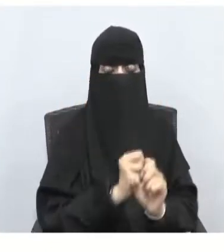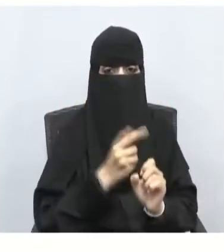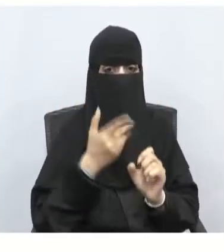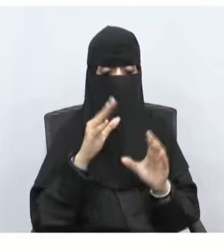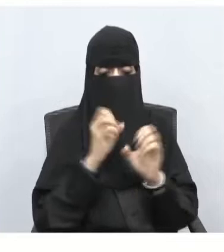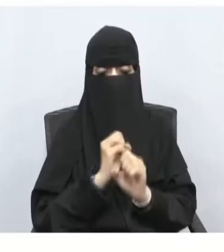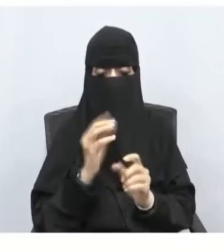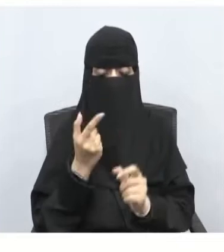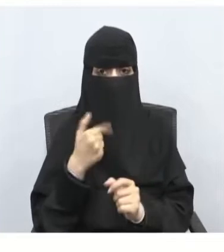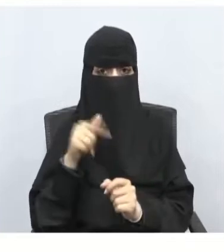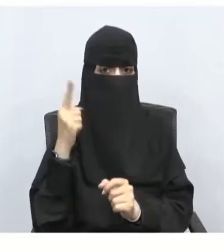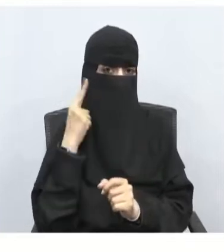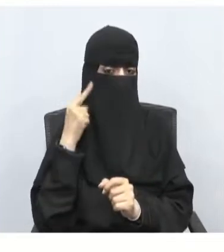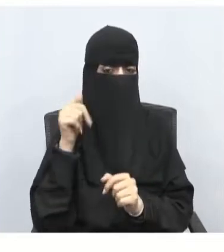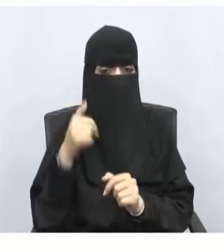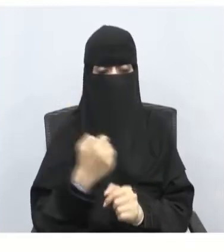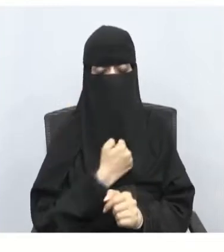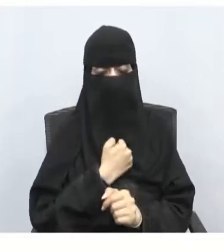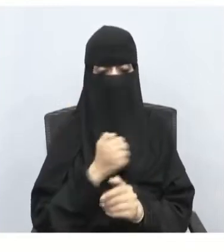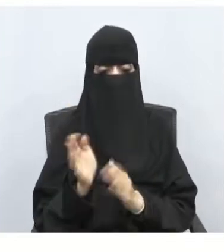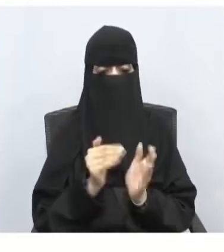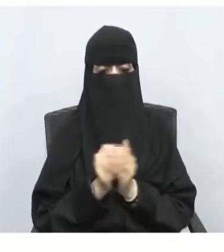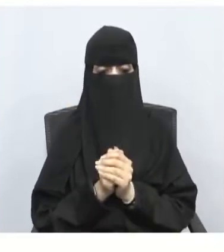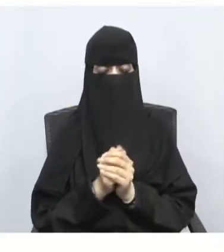من حاسة السمع لدينا.